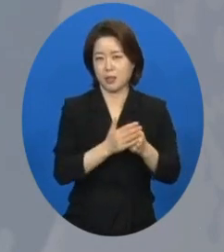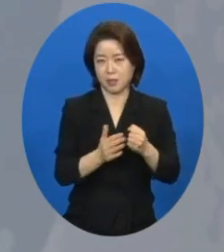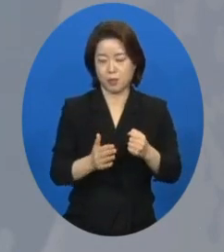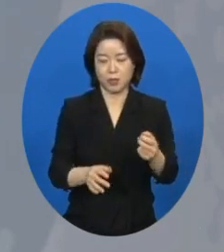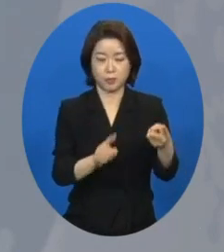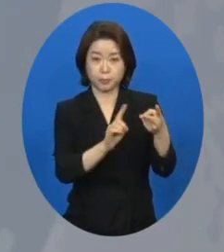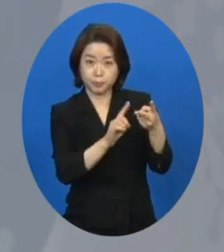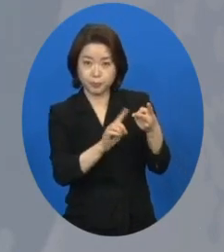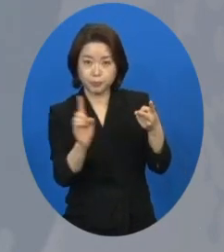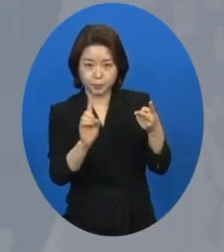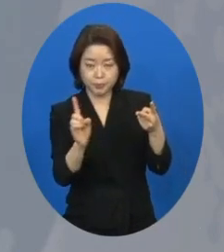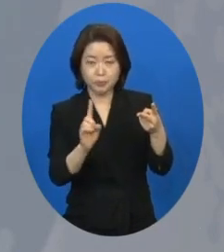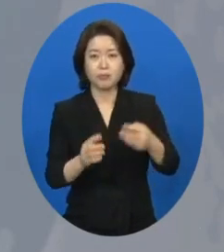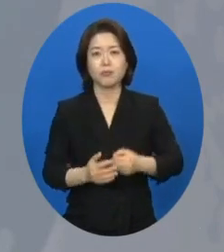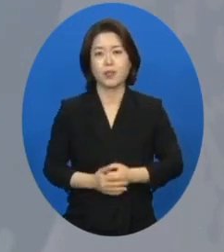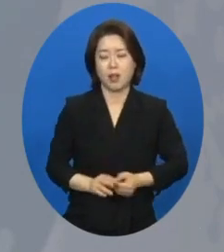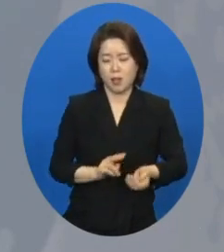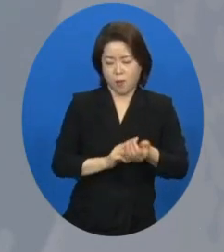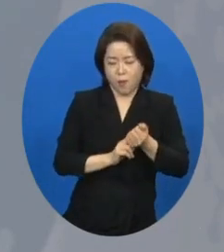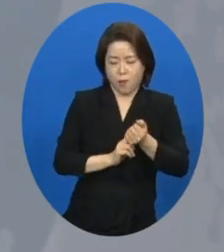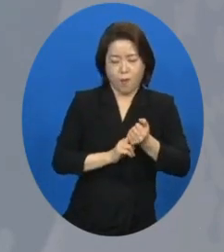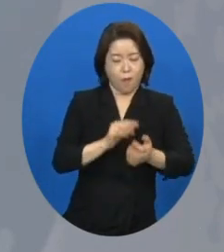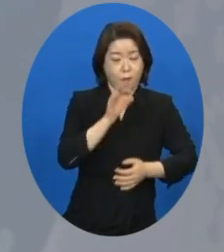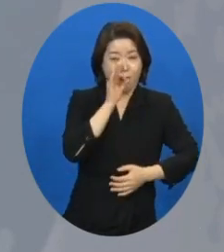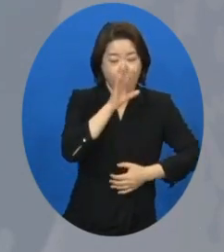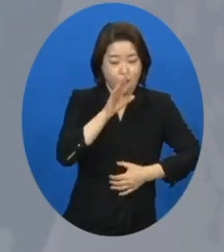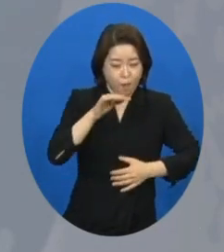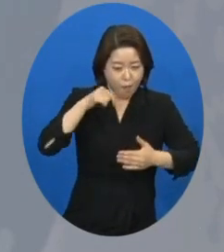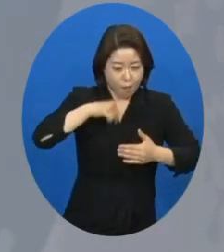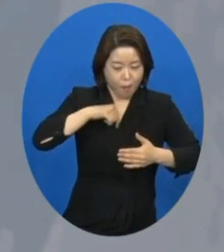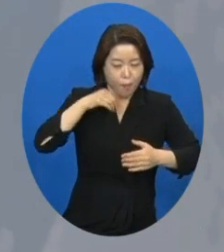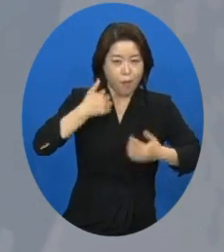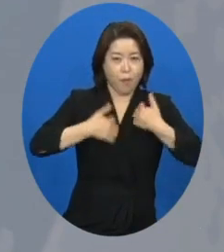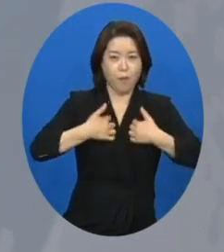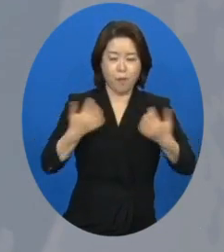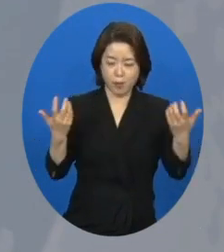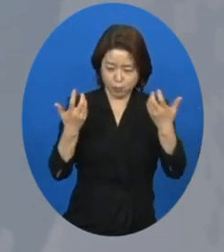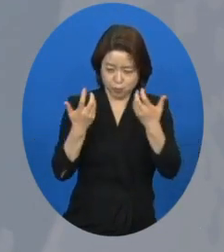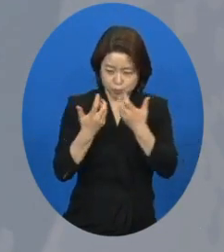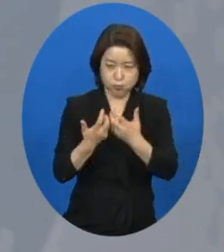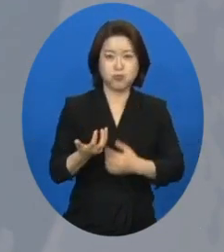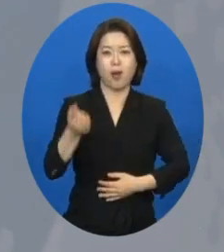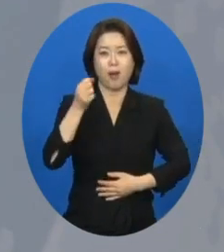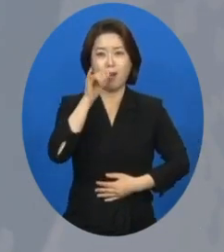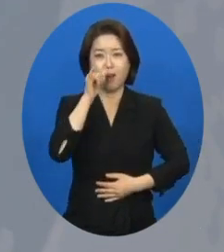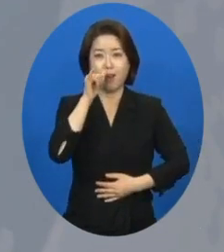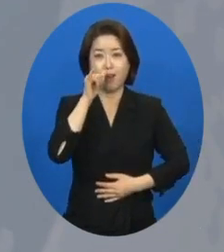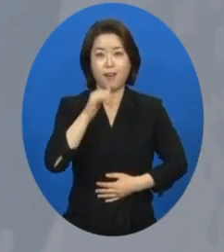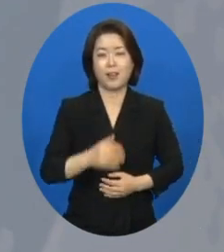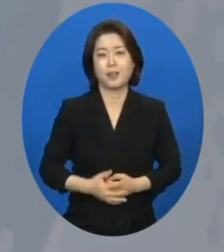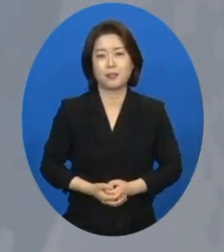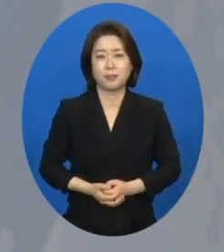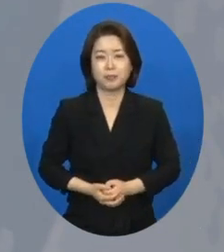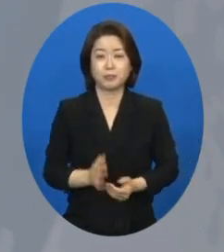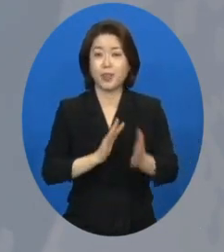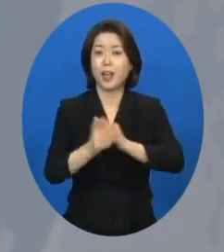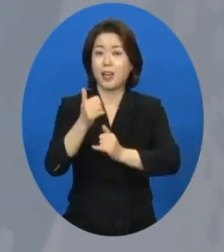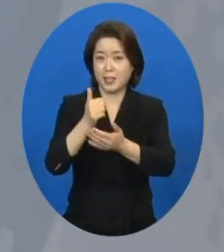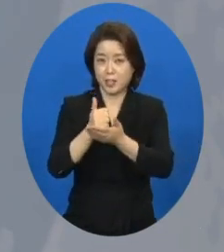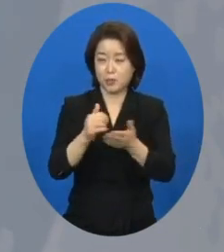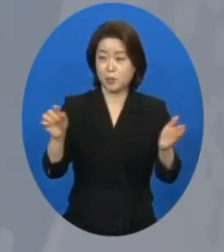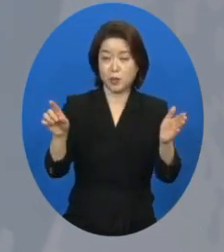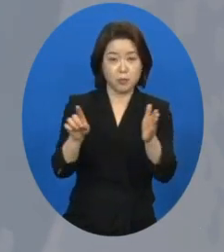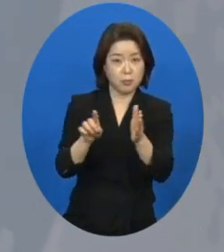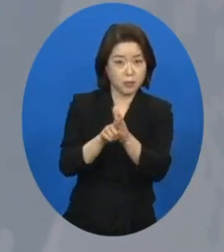번째는 감출 수 없는 기쁨이 충만해요. 예수님이 함께 계시니까. 그러니까 예수님을